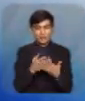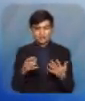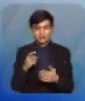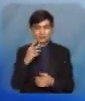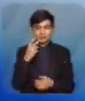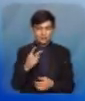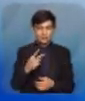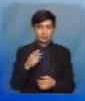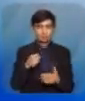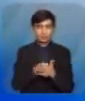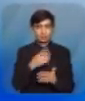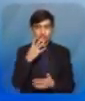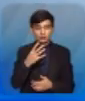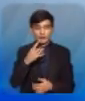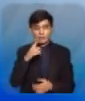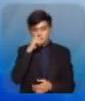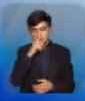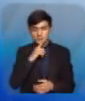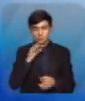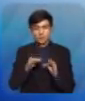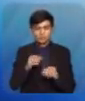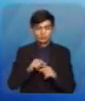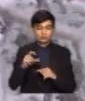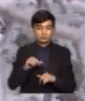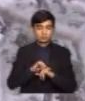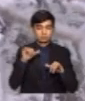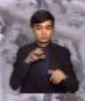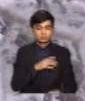до четырех месячных норм